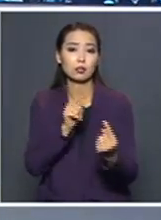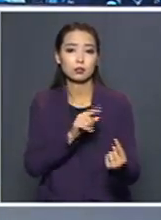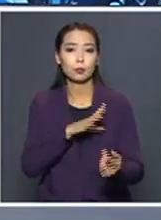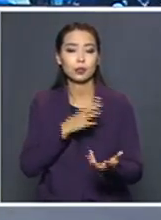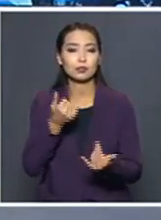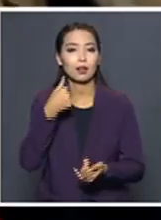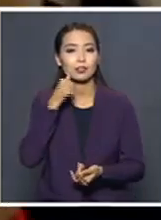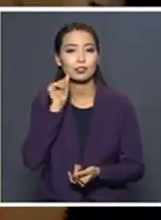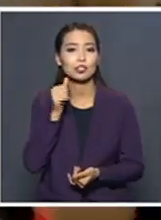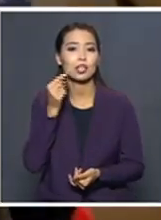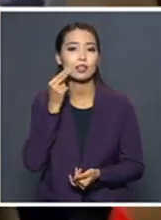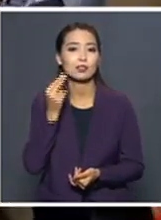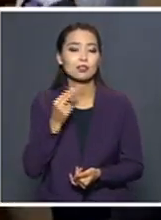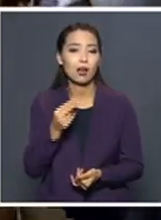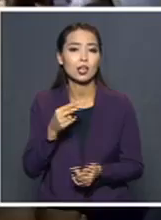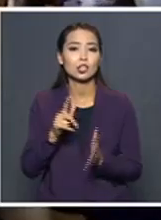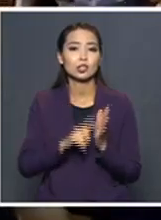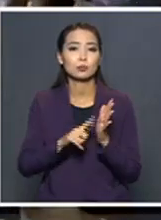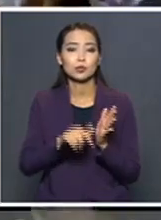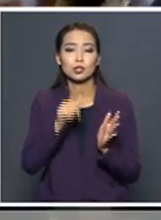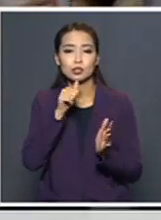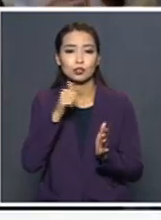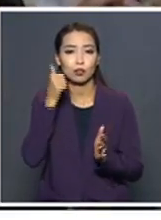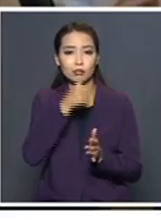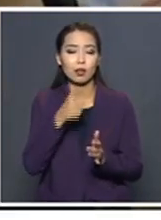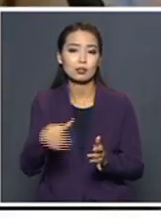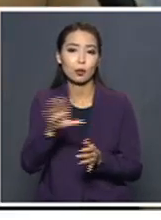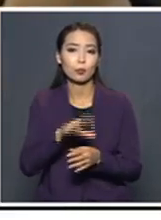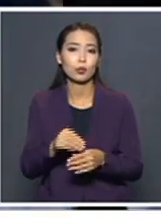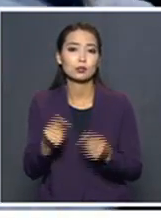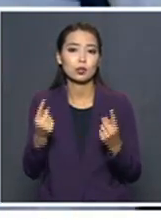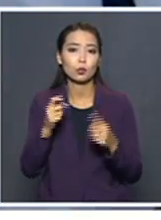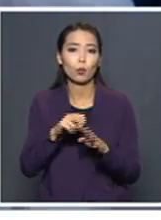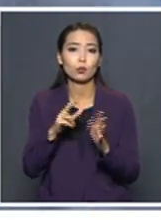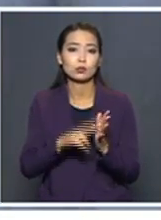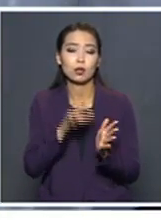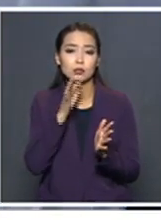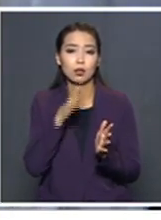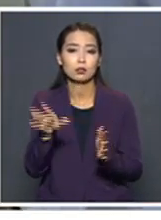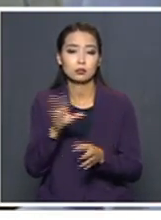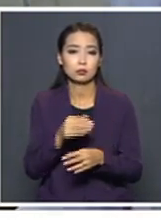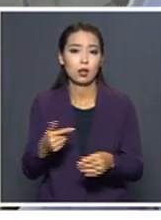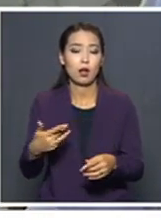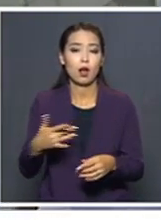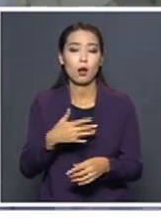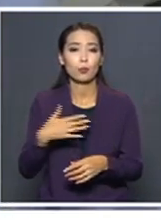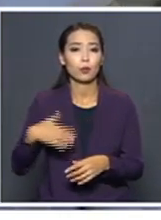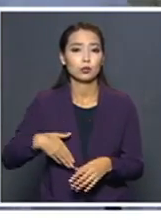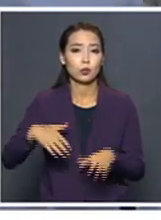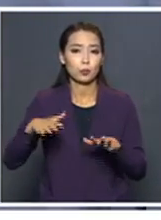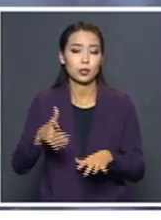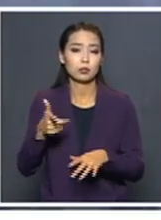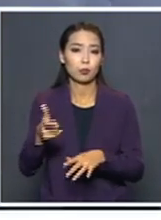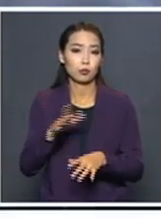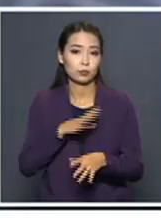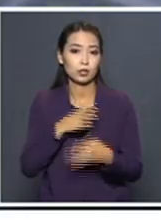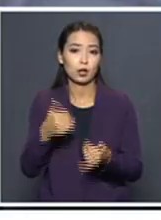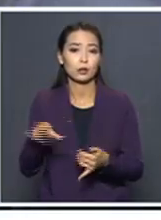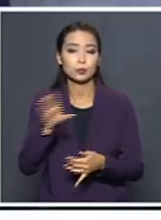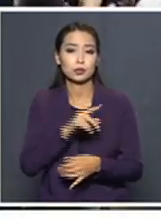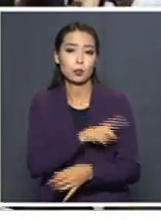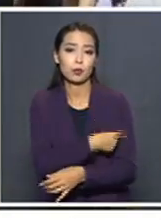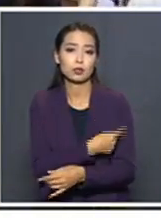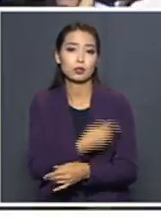Қытайдың 70 жылдығына орай өткен манифестация кезінде 18 жасар шерушінің кеудесіне оқ тиді. Қазір ол ауруханада жатыр.